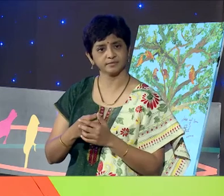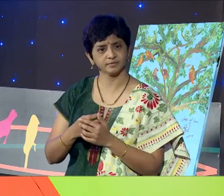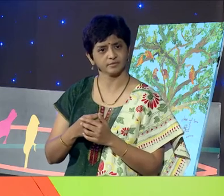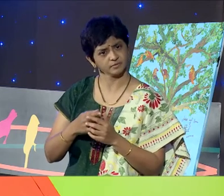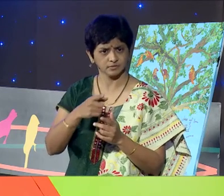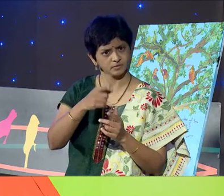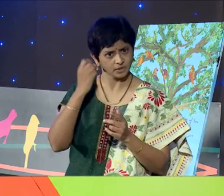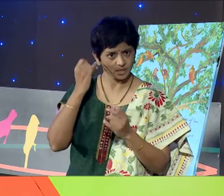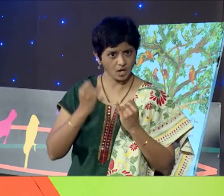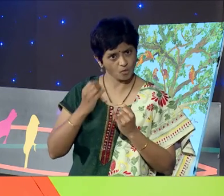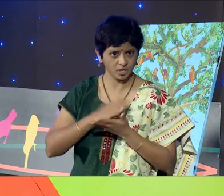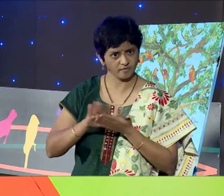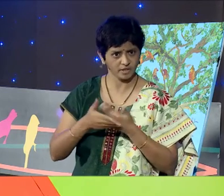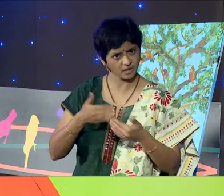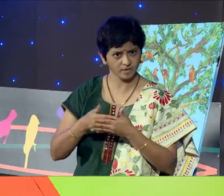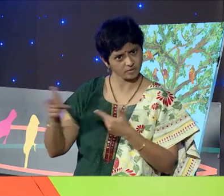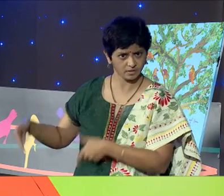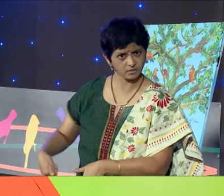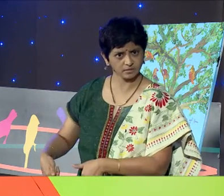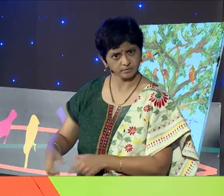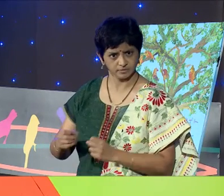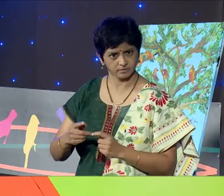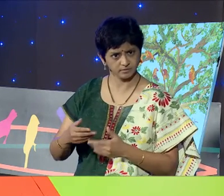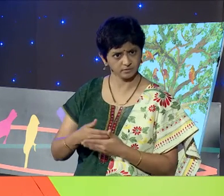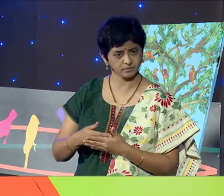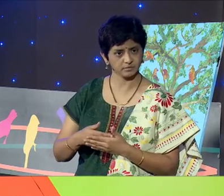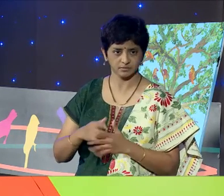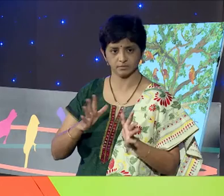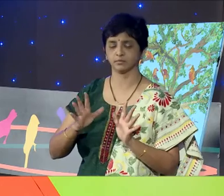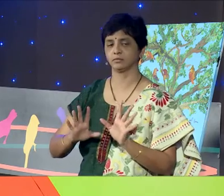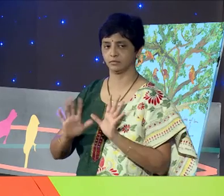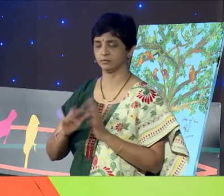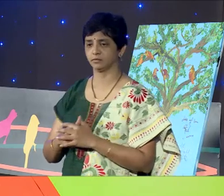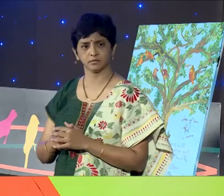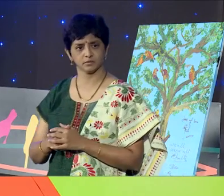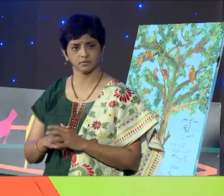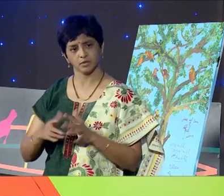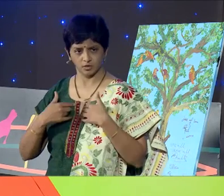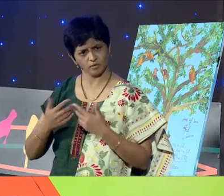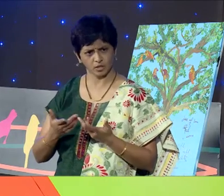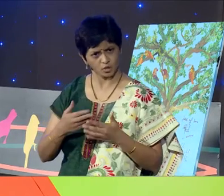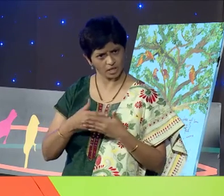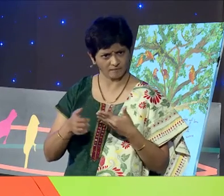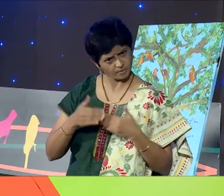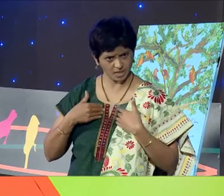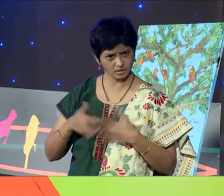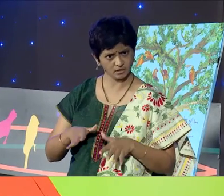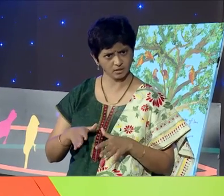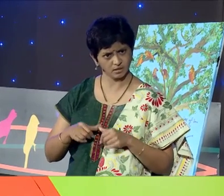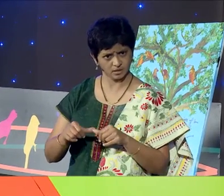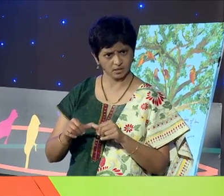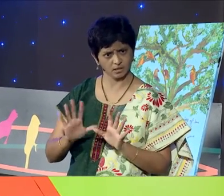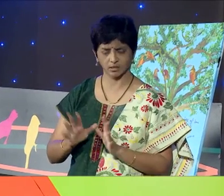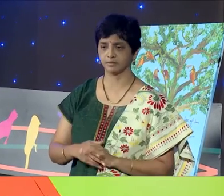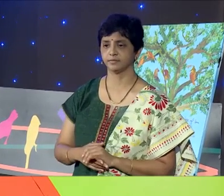है, मुझे वहाँ पे छोड़ना है मार्केट में। 5 बजे शाम को मैं मार्केट में वो कैंडल बेचने के लिए जाता, रात को वापस वो मुझे